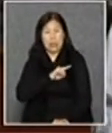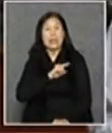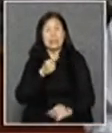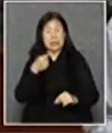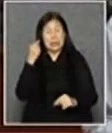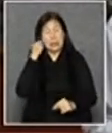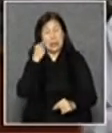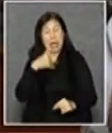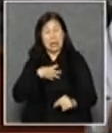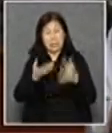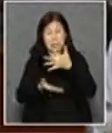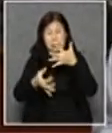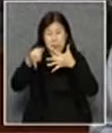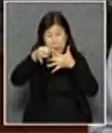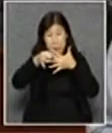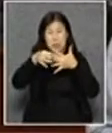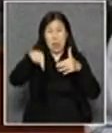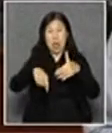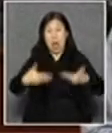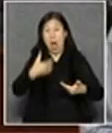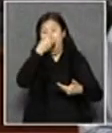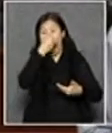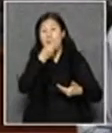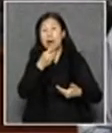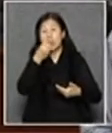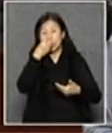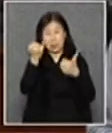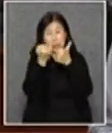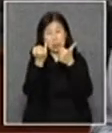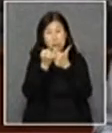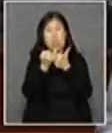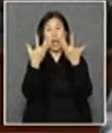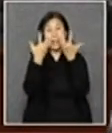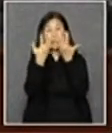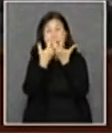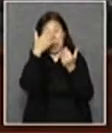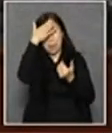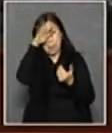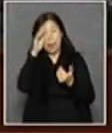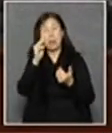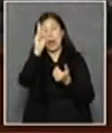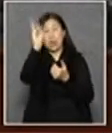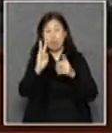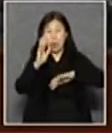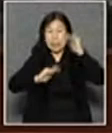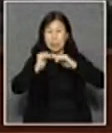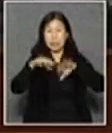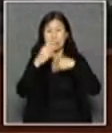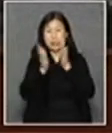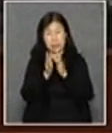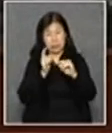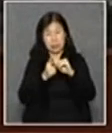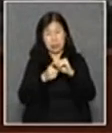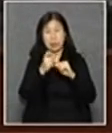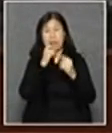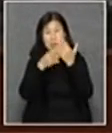提高現在目前那個學生對數學的認識的水平的話，其實張國柱議員剛才說的事，我很